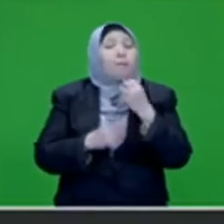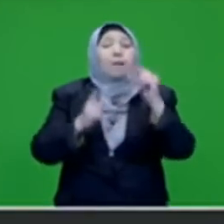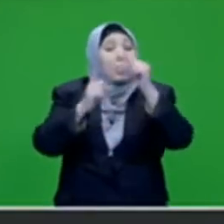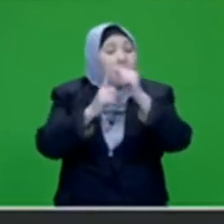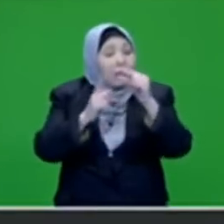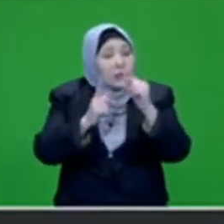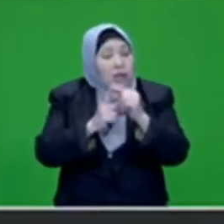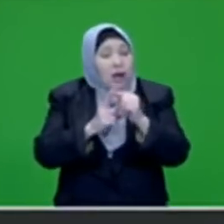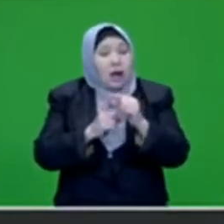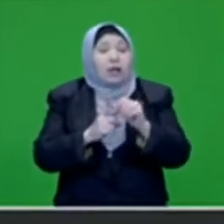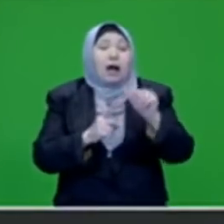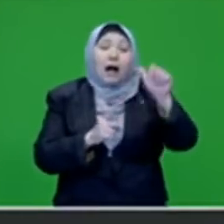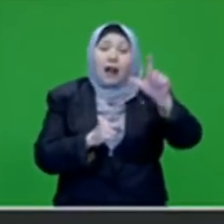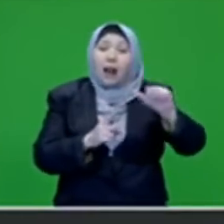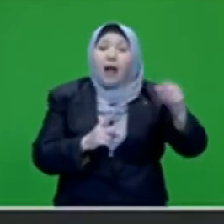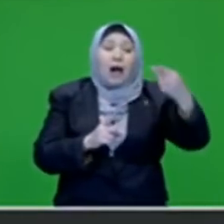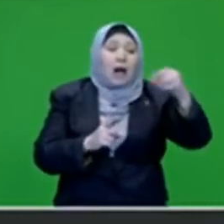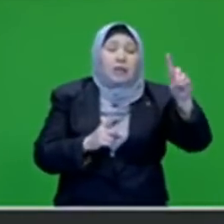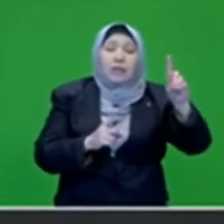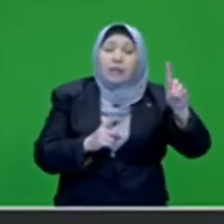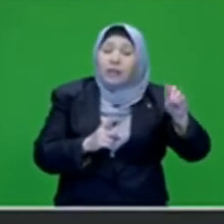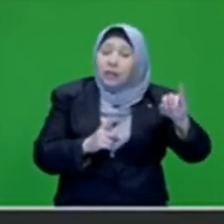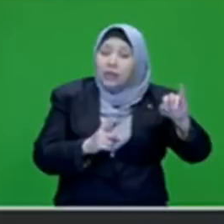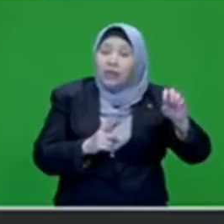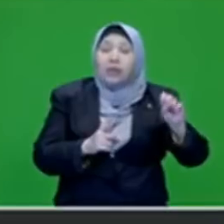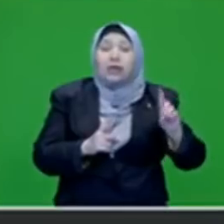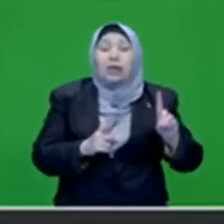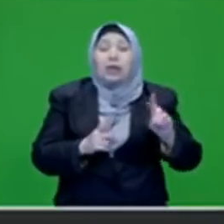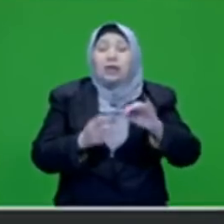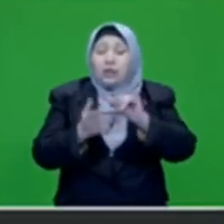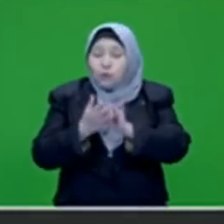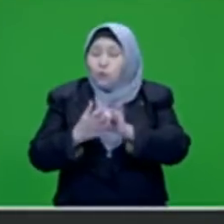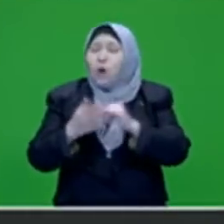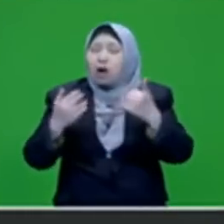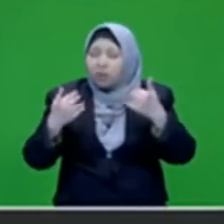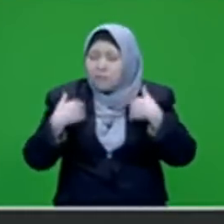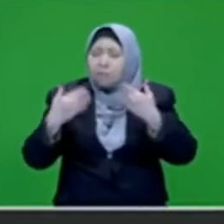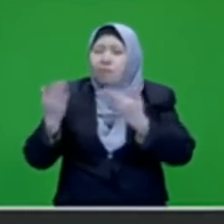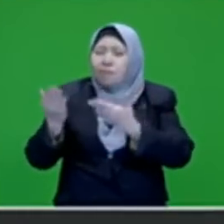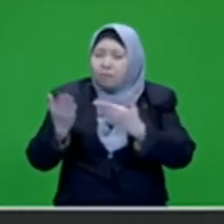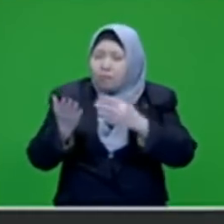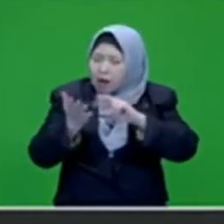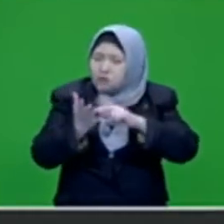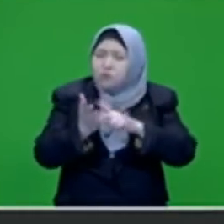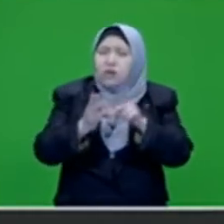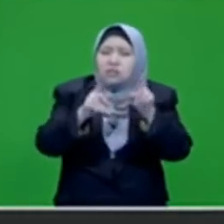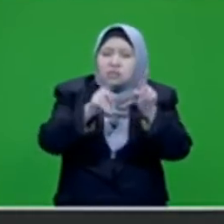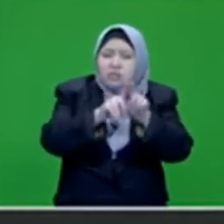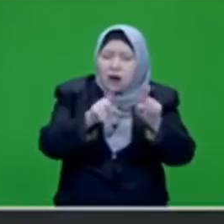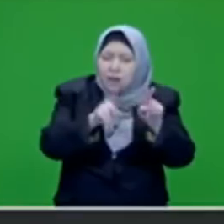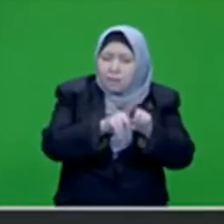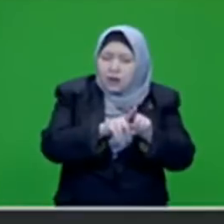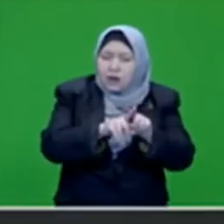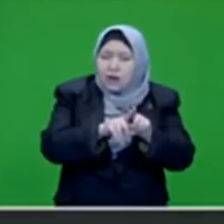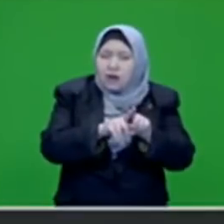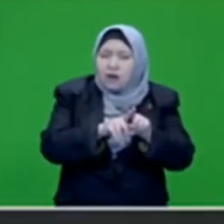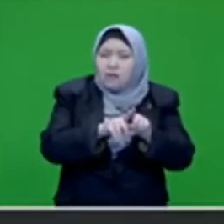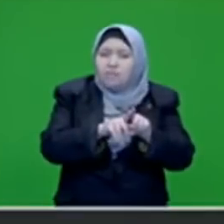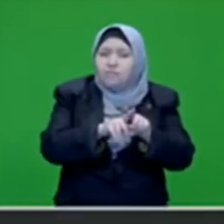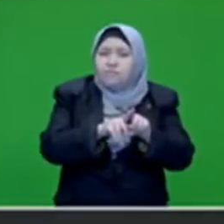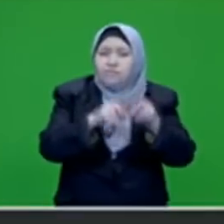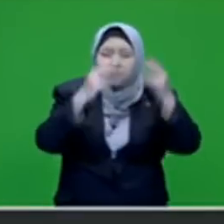perkataan al-ahadith dia juga membawa maksud fahmul ahdath al-ghaibiyah